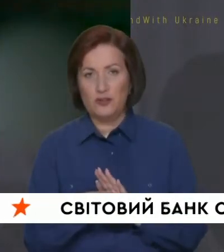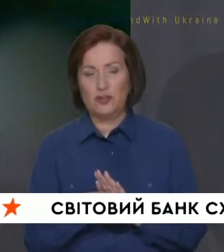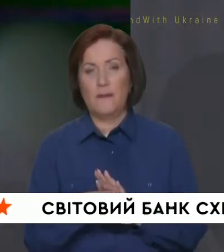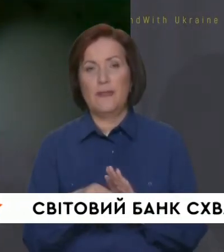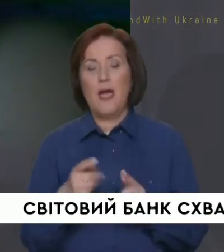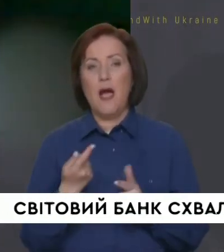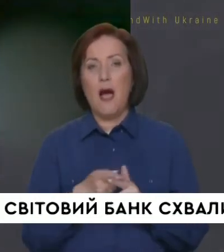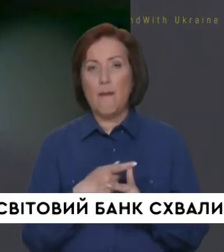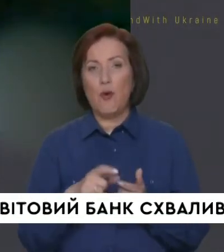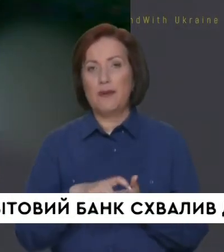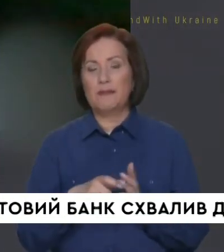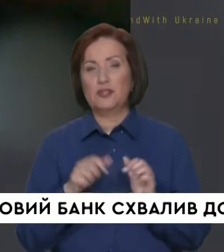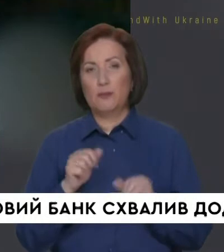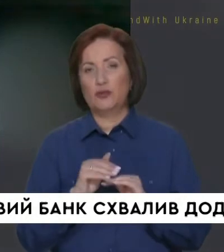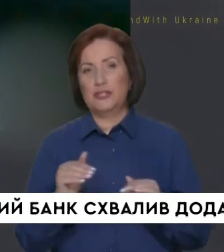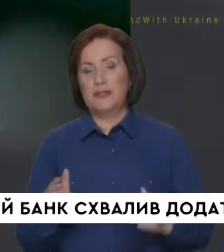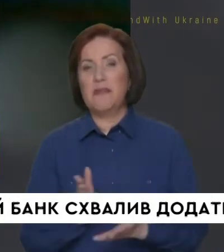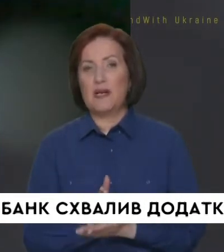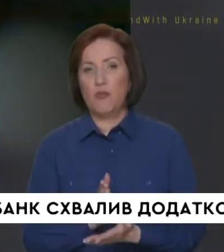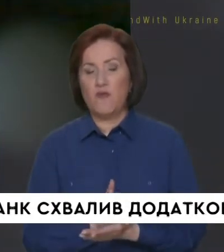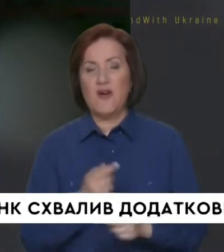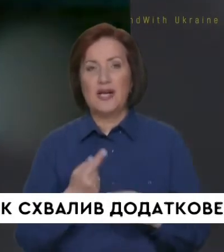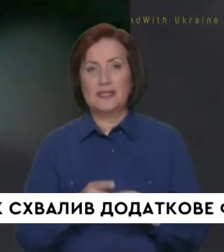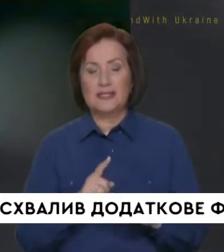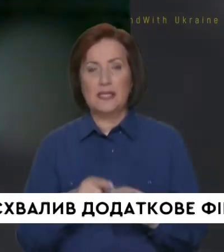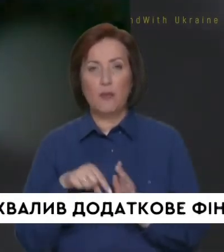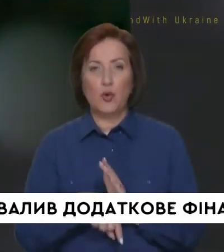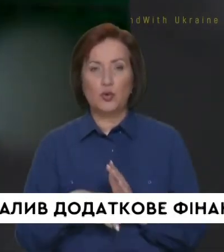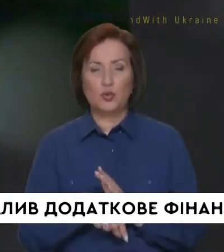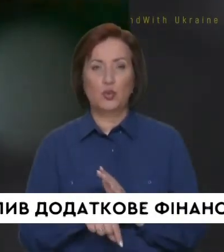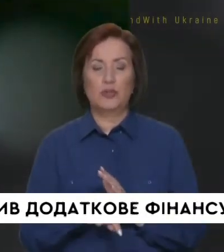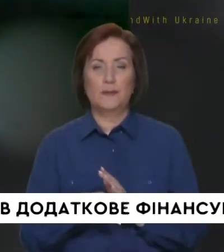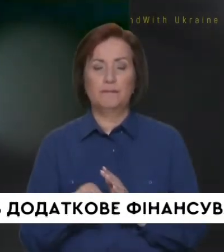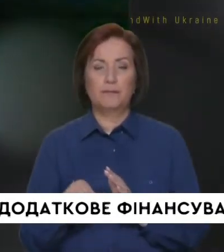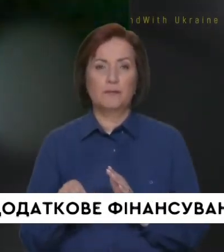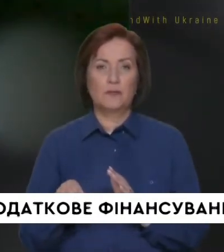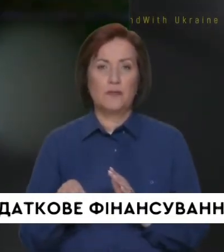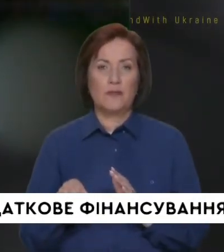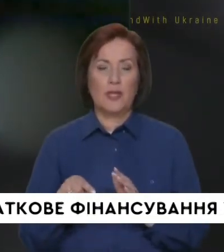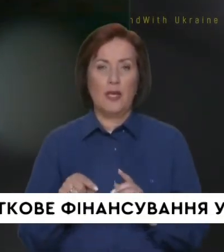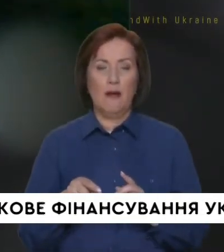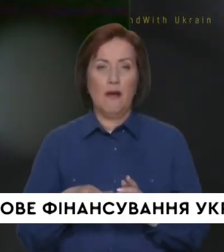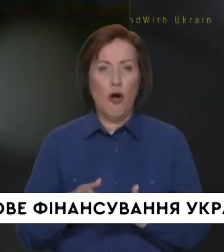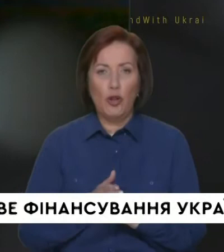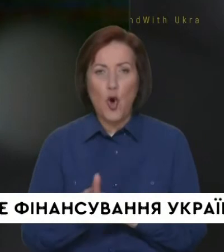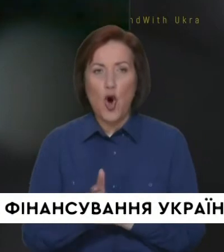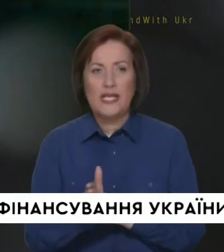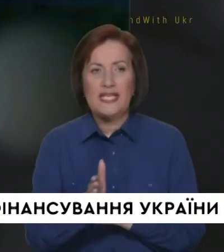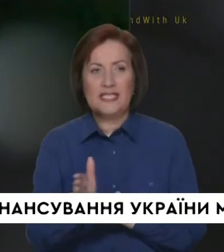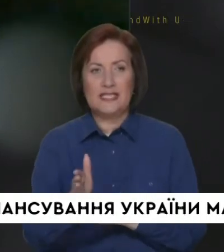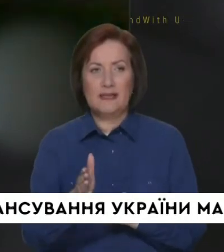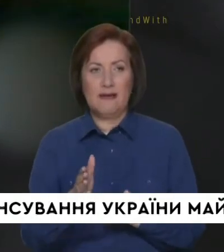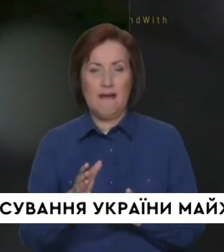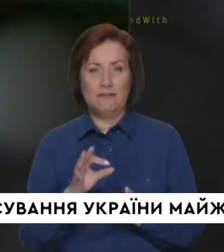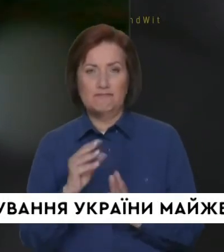або приміщення, де можуть діти перебувати. Це, по суті, локація, логістика щодо евакуації